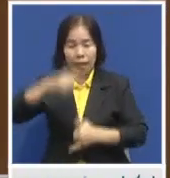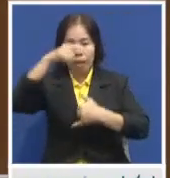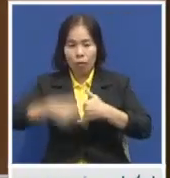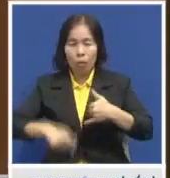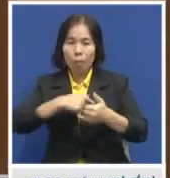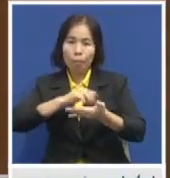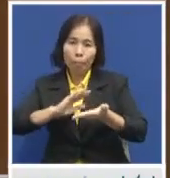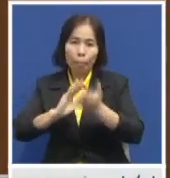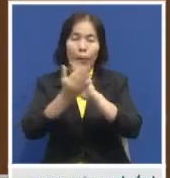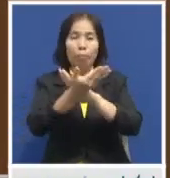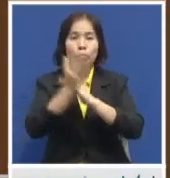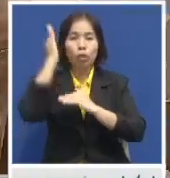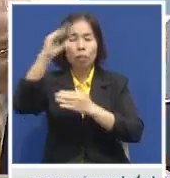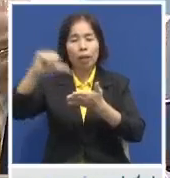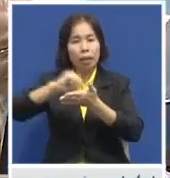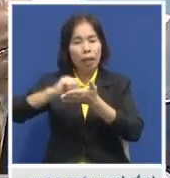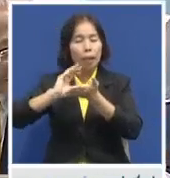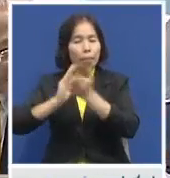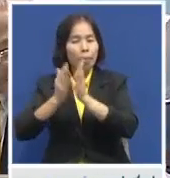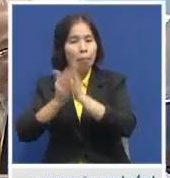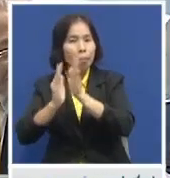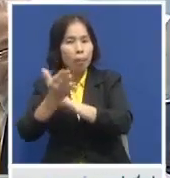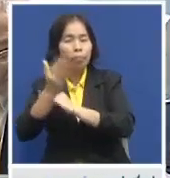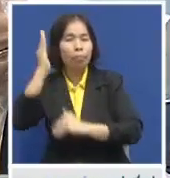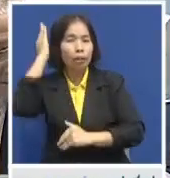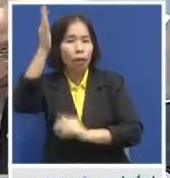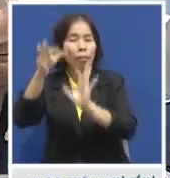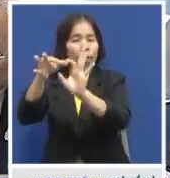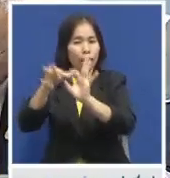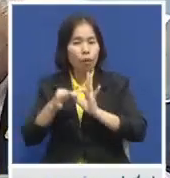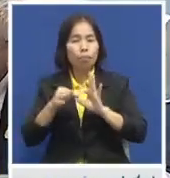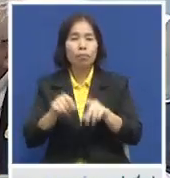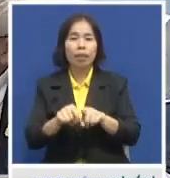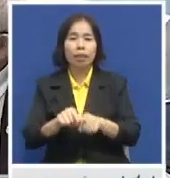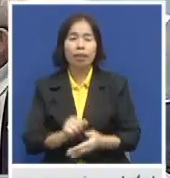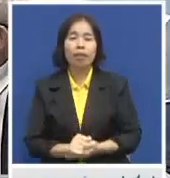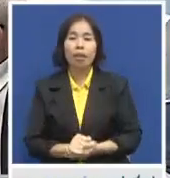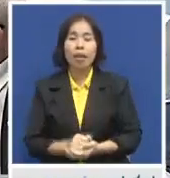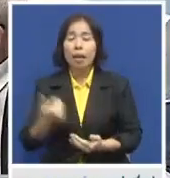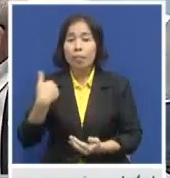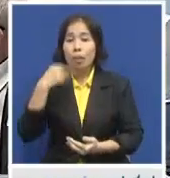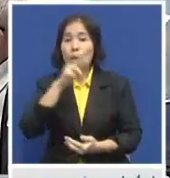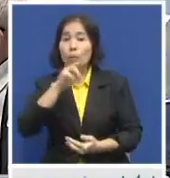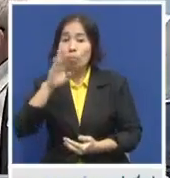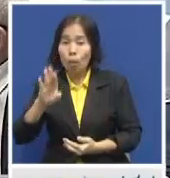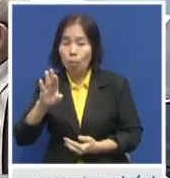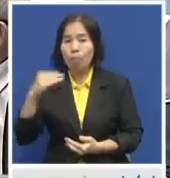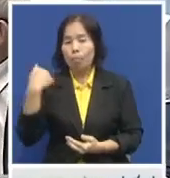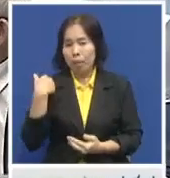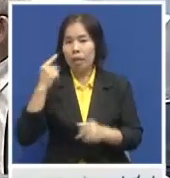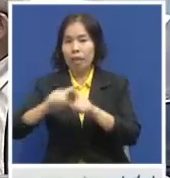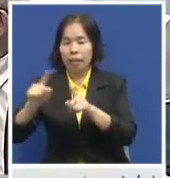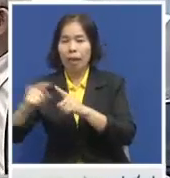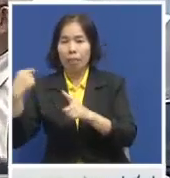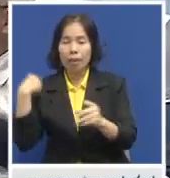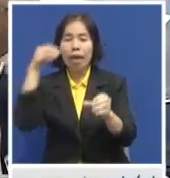รองรับการเปลี่ยนแปลงสำคัญที่จะเกิดขึ้นในอนาคตได้เช่นเดียวกันครับมีระบุไว้หมดในชุดนโย